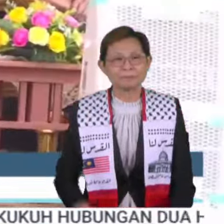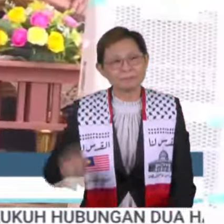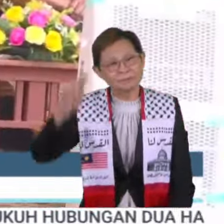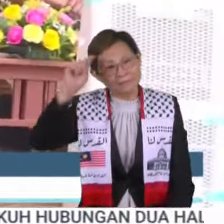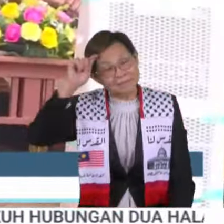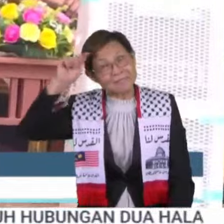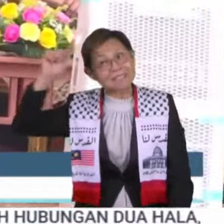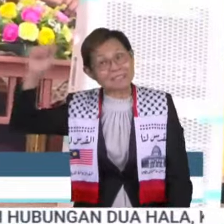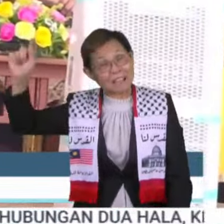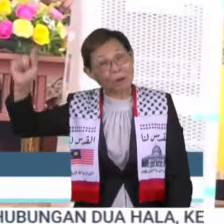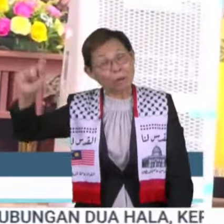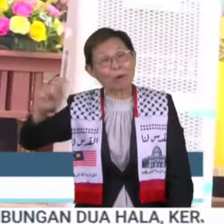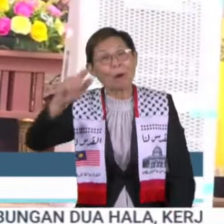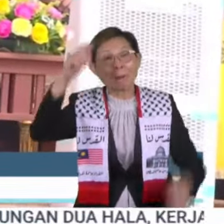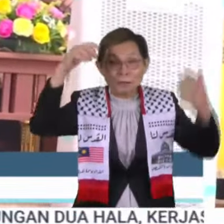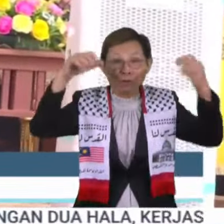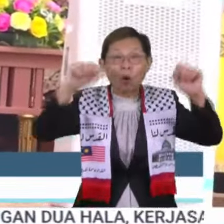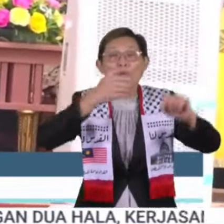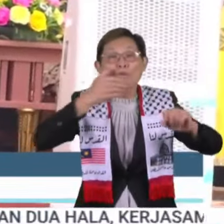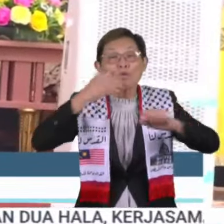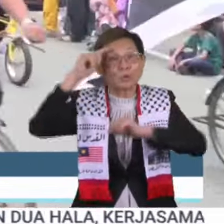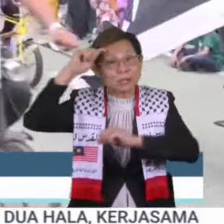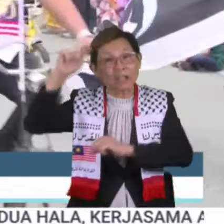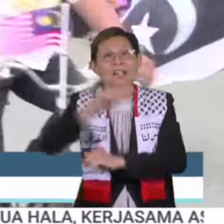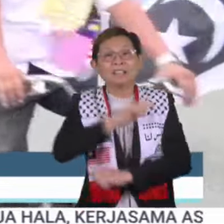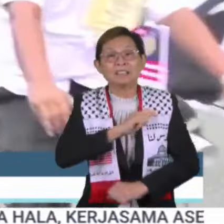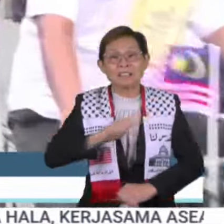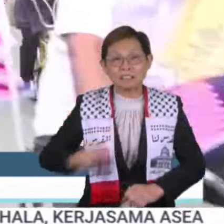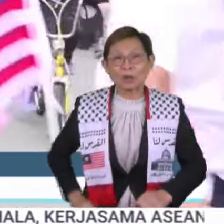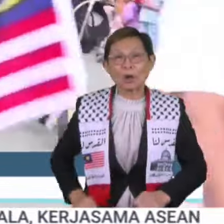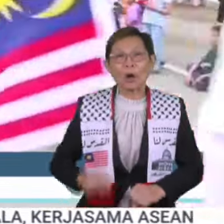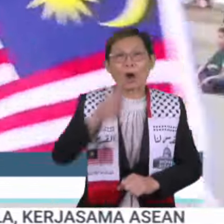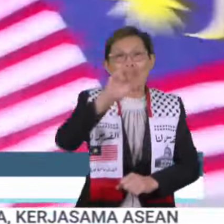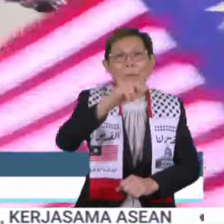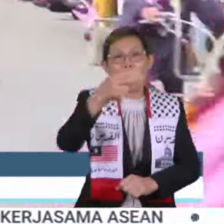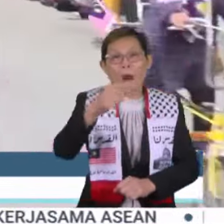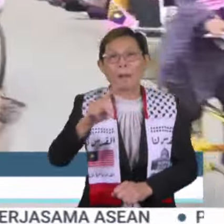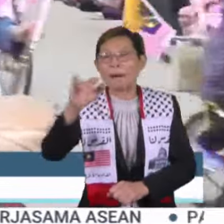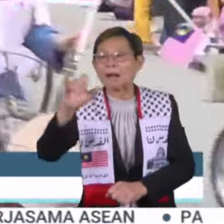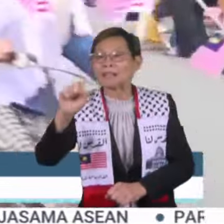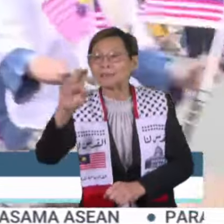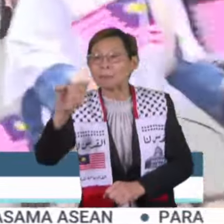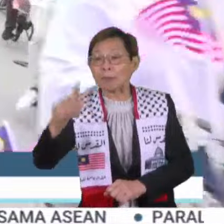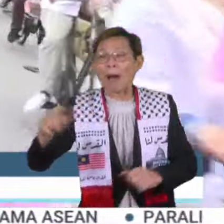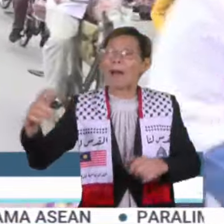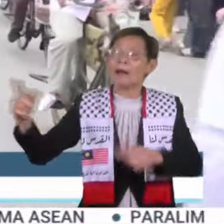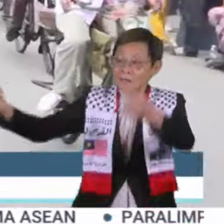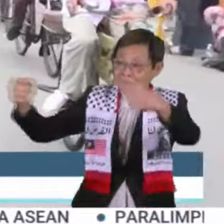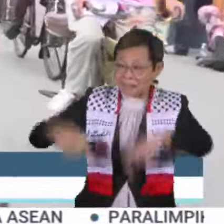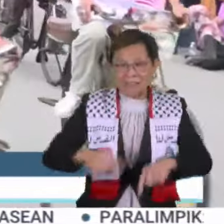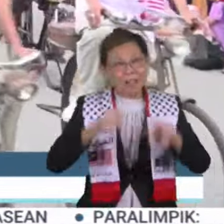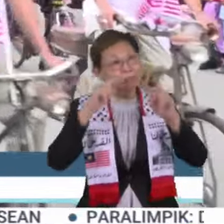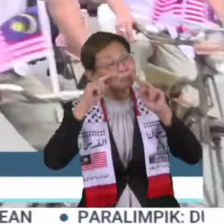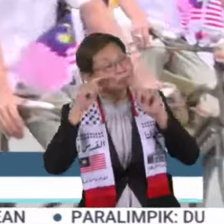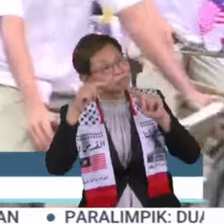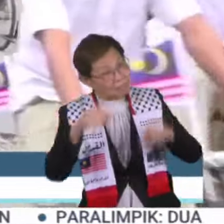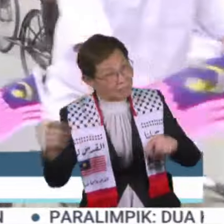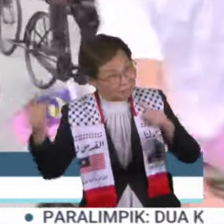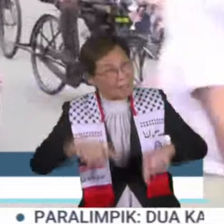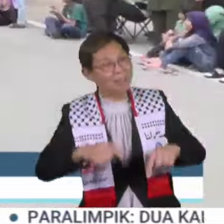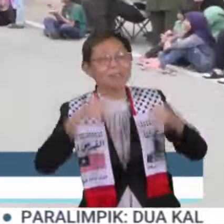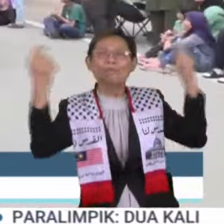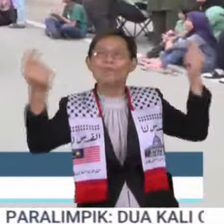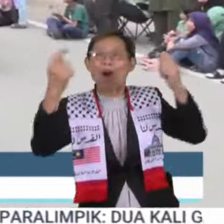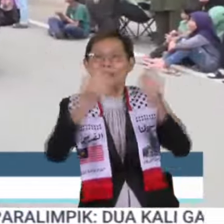Di Pantai Timur, Yang di-Pertuan Muda Terengganu, Tengku Muhammad Ismail berkenan berangkat memeriahkan sambutan bersama lebih